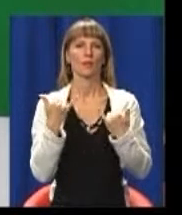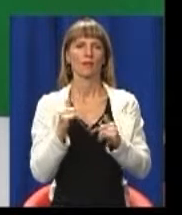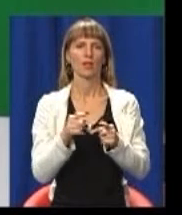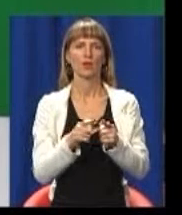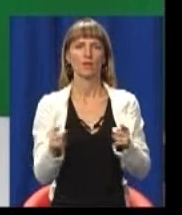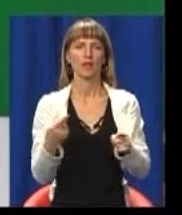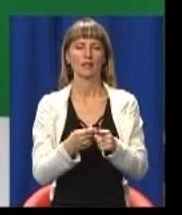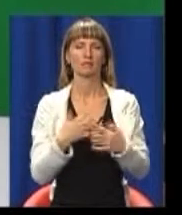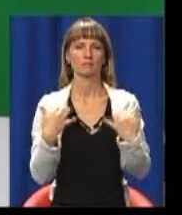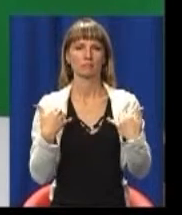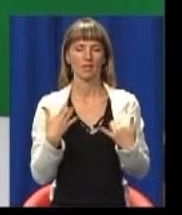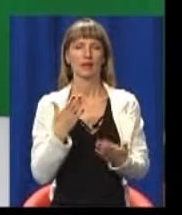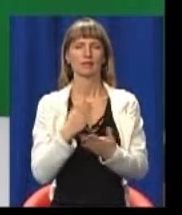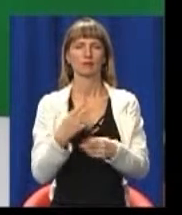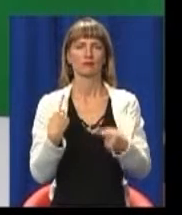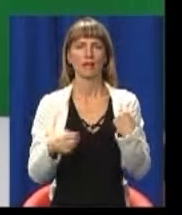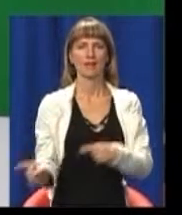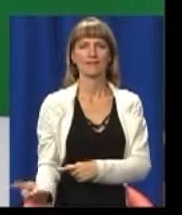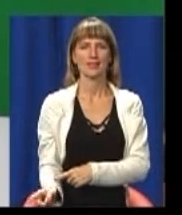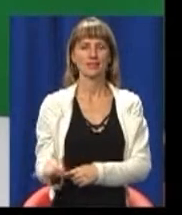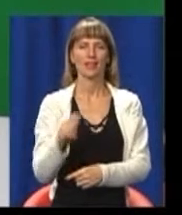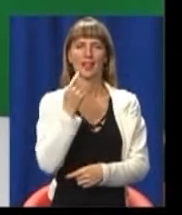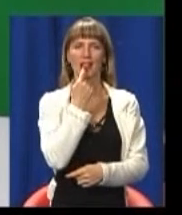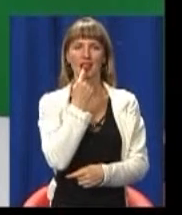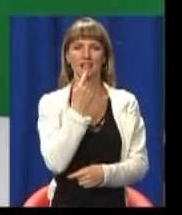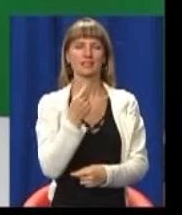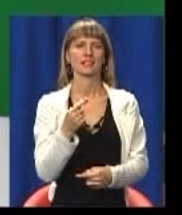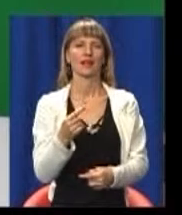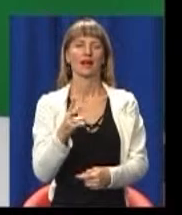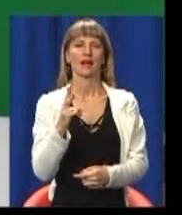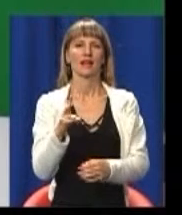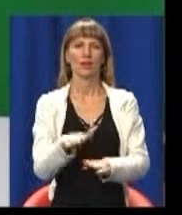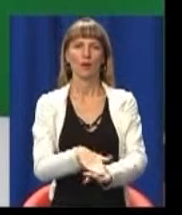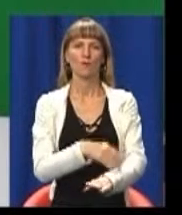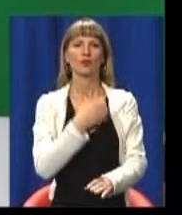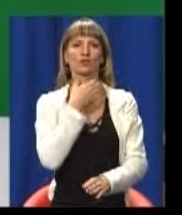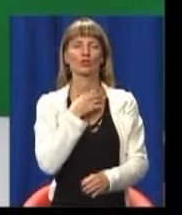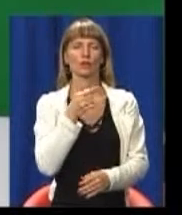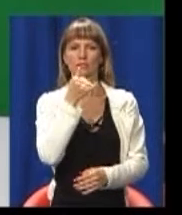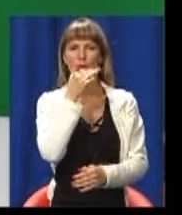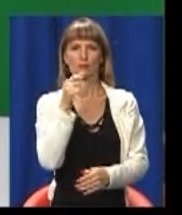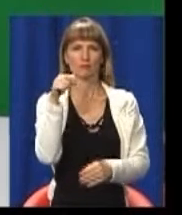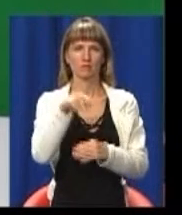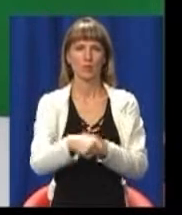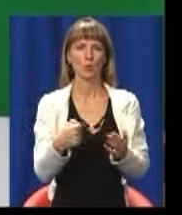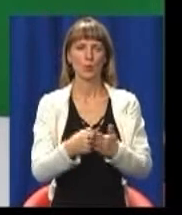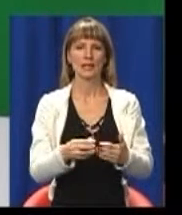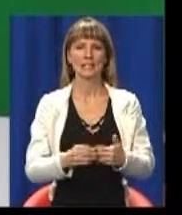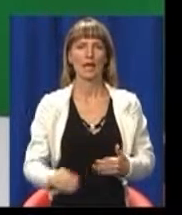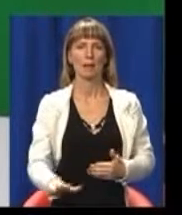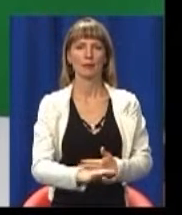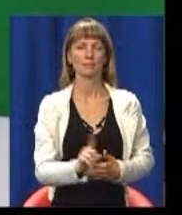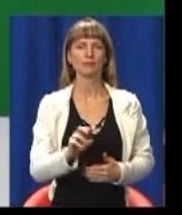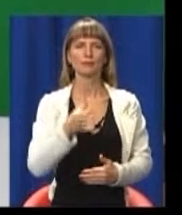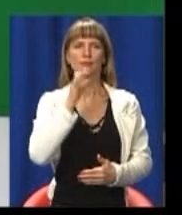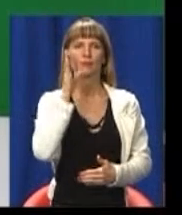тварин відрізняються також хвіст та язик. Незважаючи на дуже довгу шию, жиреф не може дістати до землі. Тому, аби